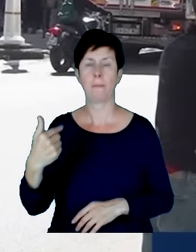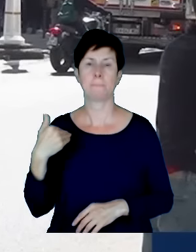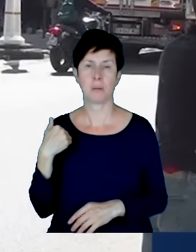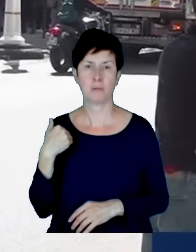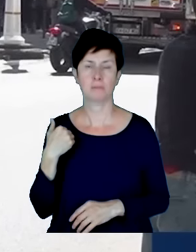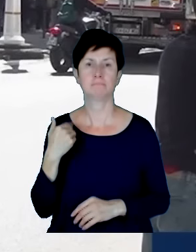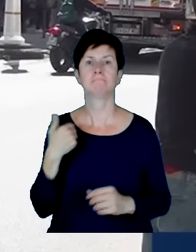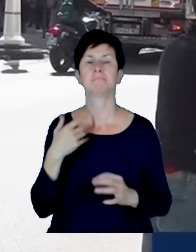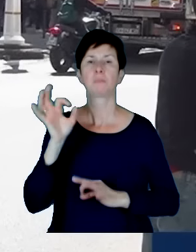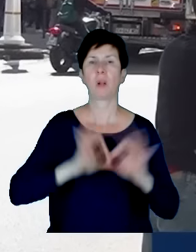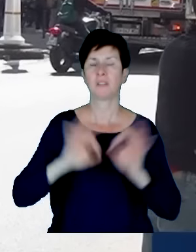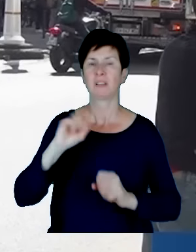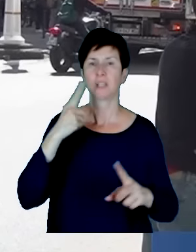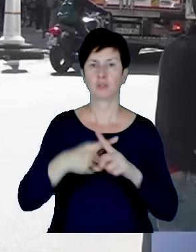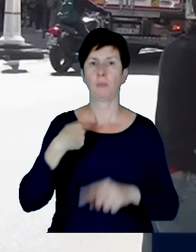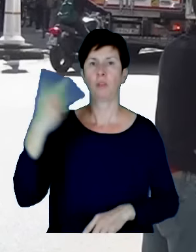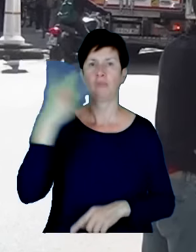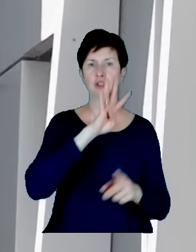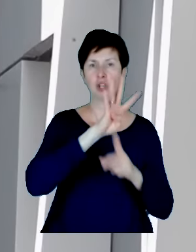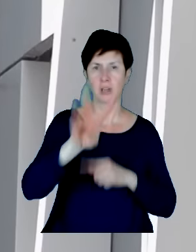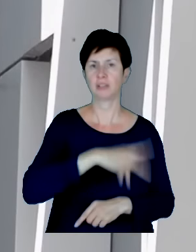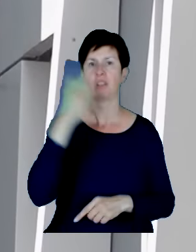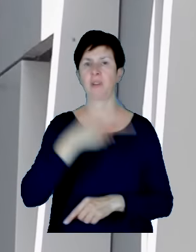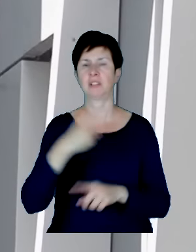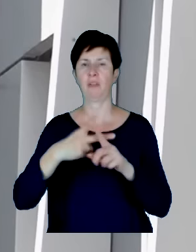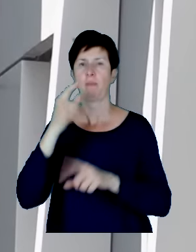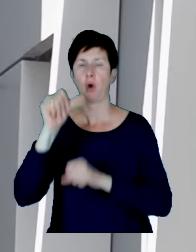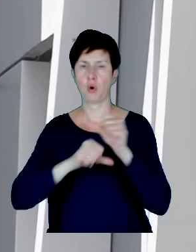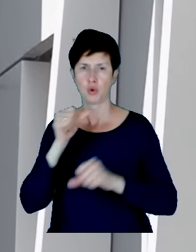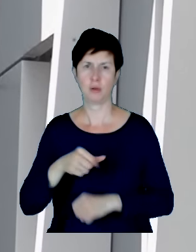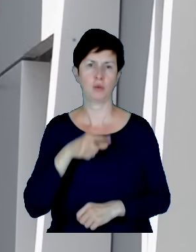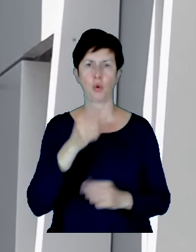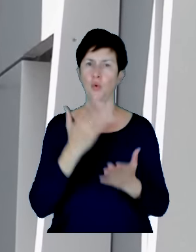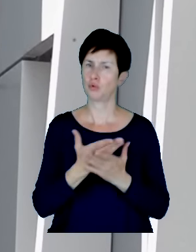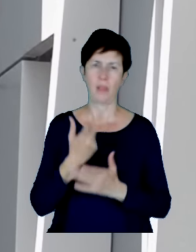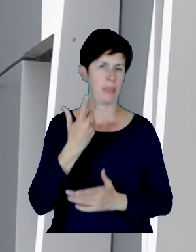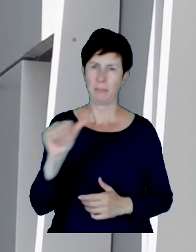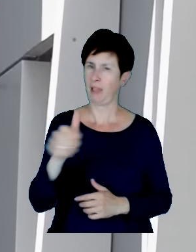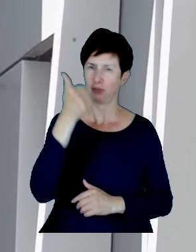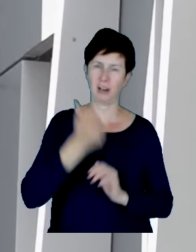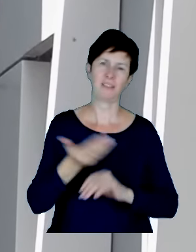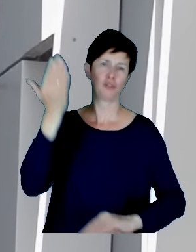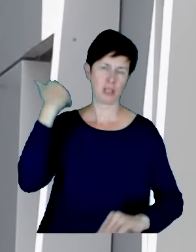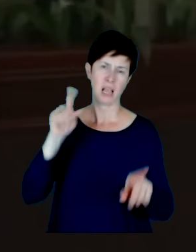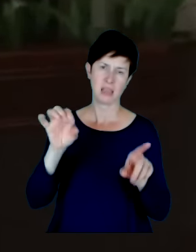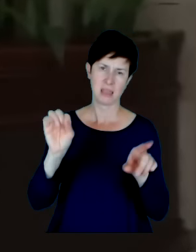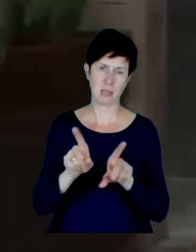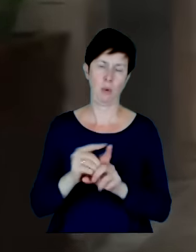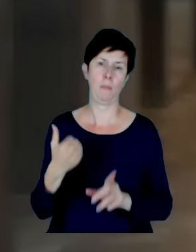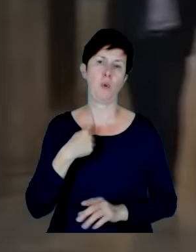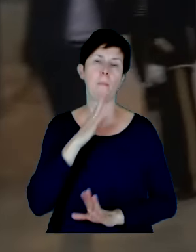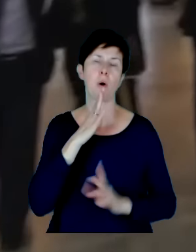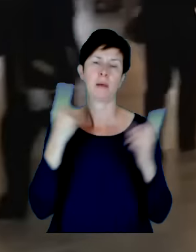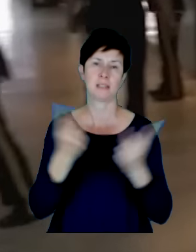planach filmowych w 2014 i w 2021 roku to nie pierwszy raz kiedy depardie jest oskarżany o przestępstwa na tle seksualnym w